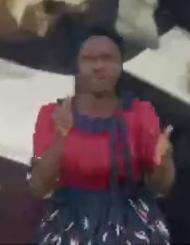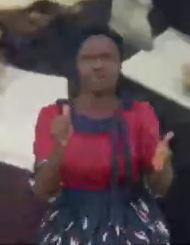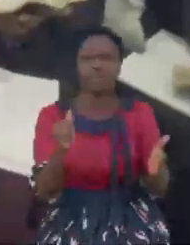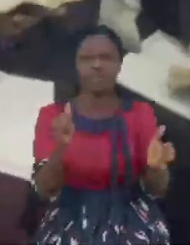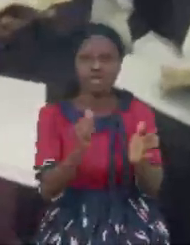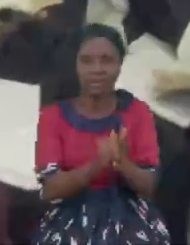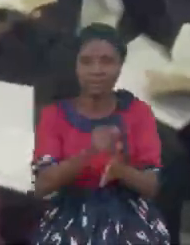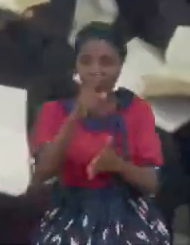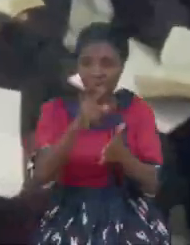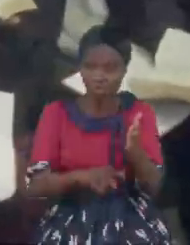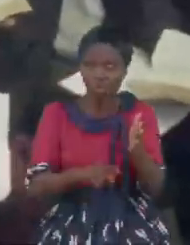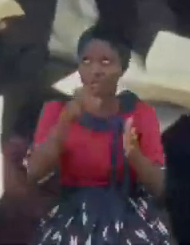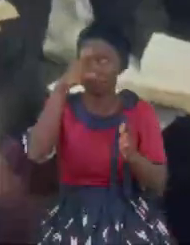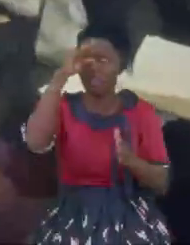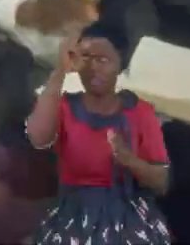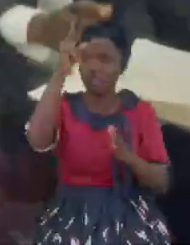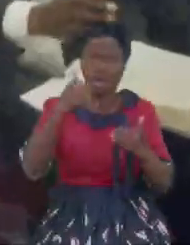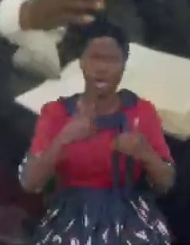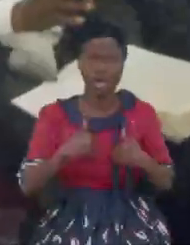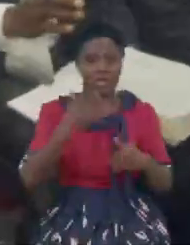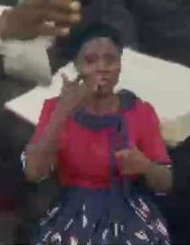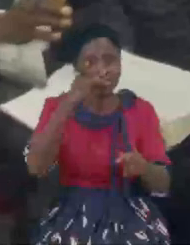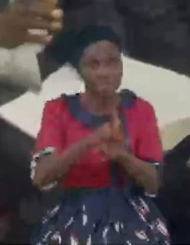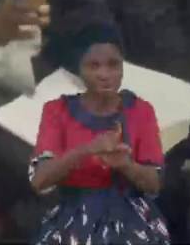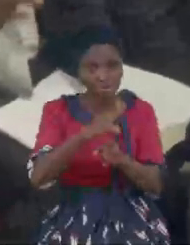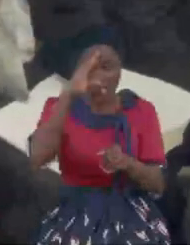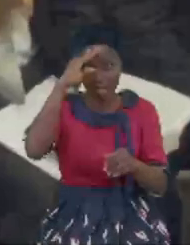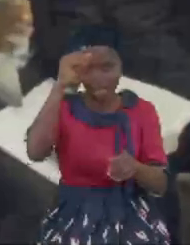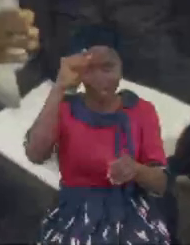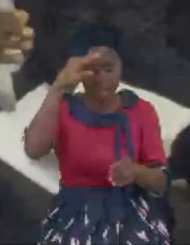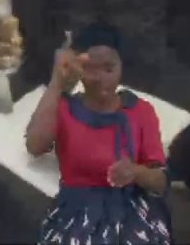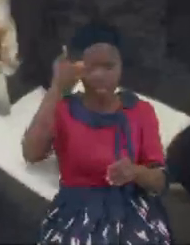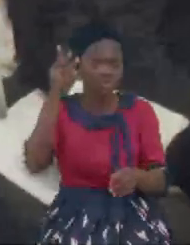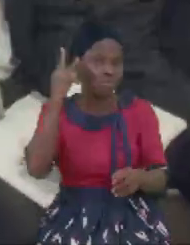pleine conviction que ce qu'il promet,